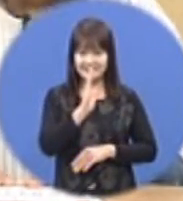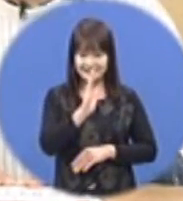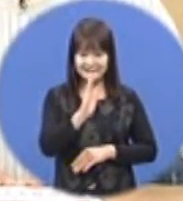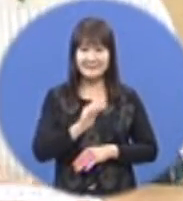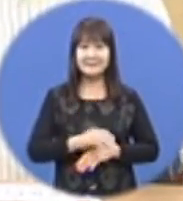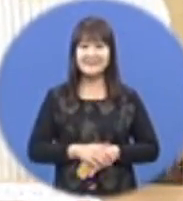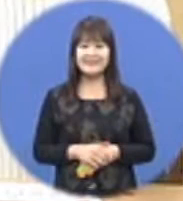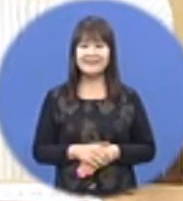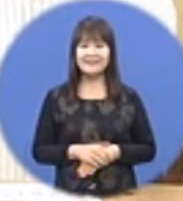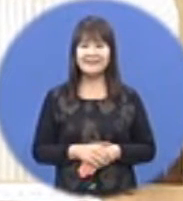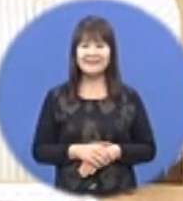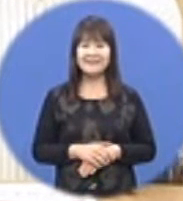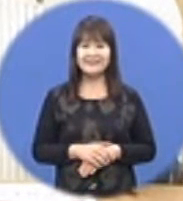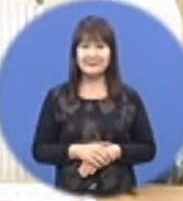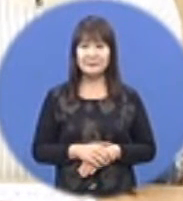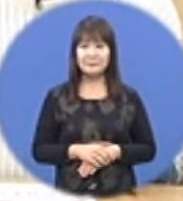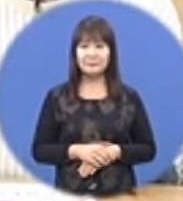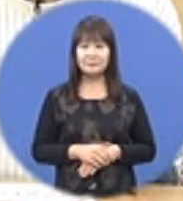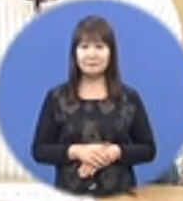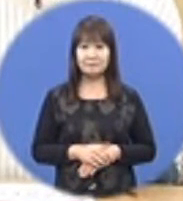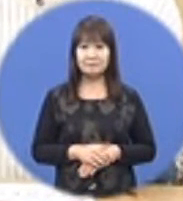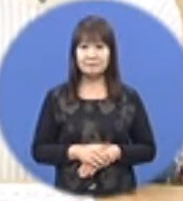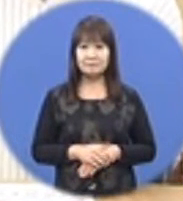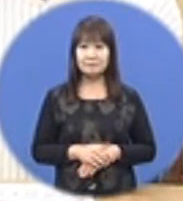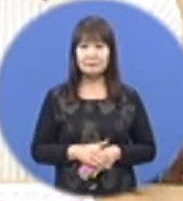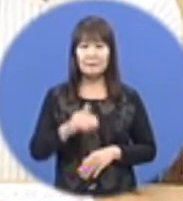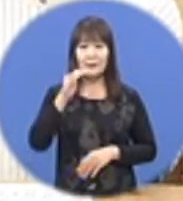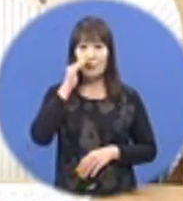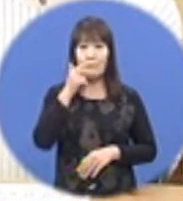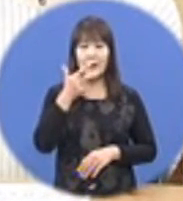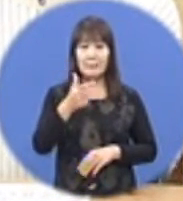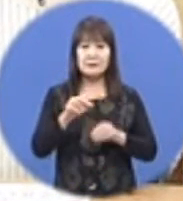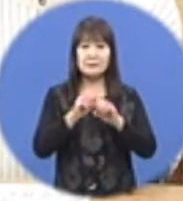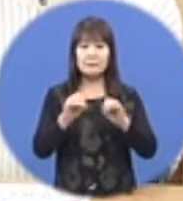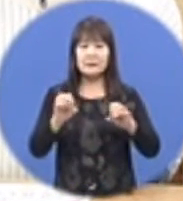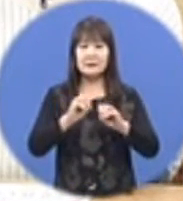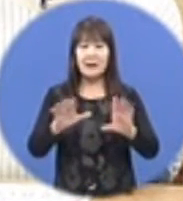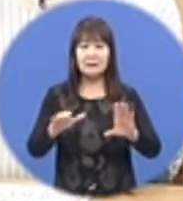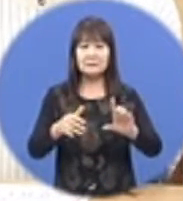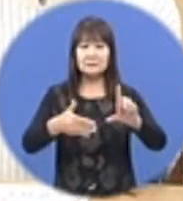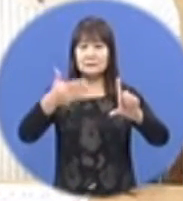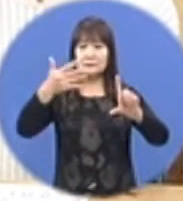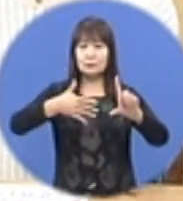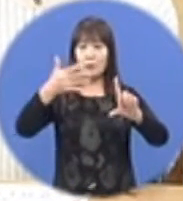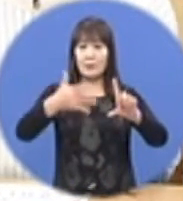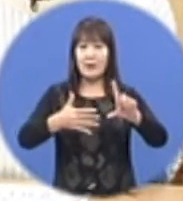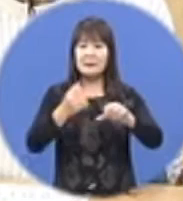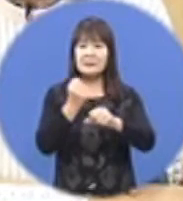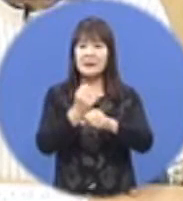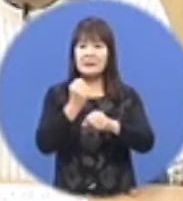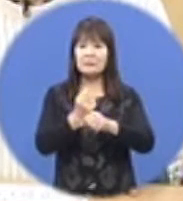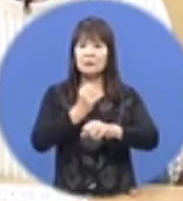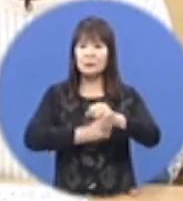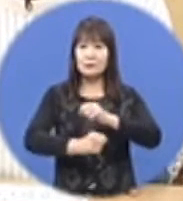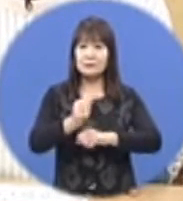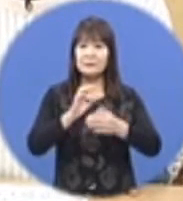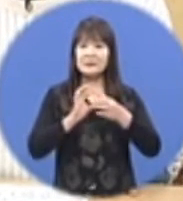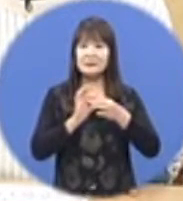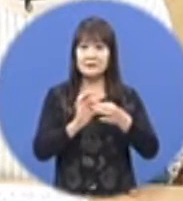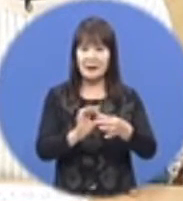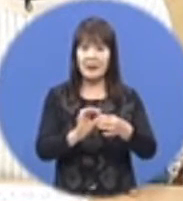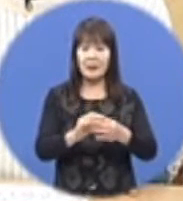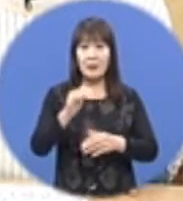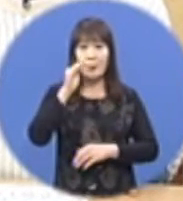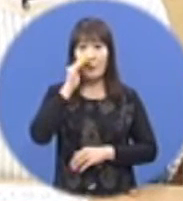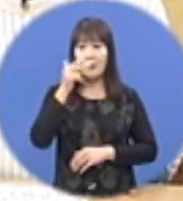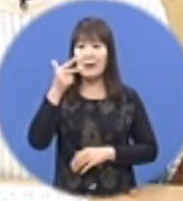。では初めに和歌山市 PR 動画制作の取り組みについてお伝えします。 和